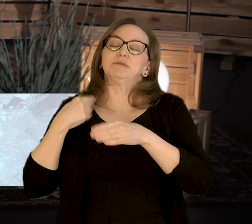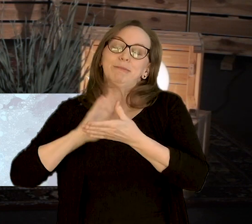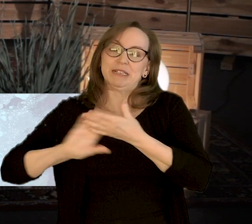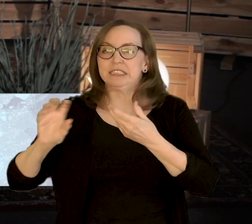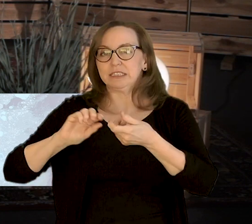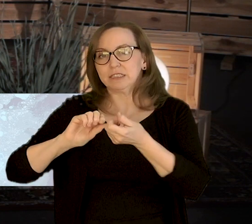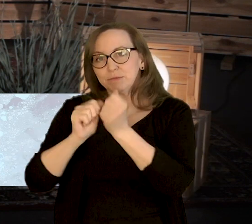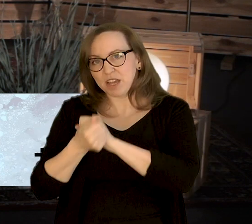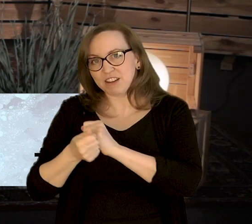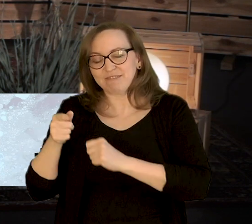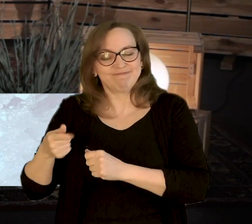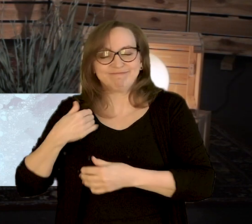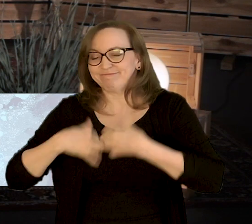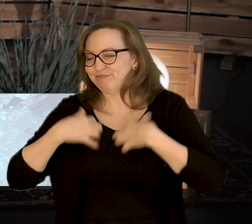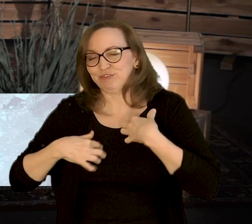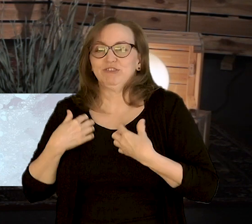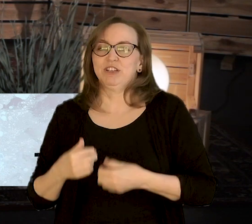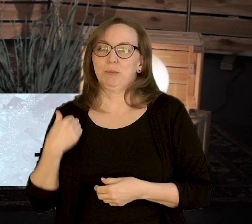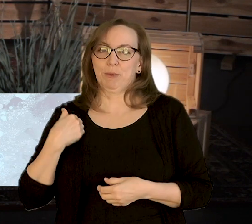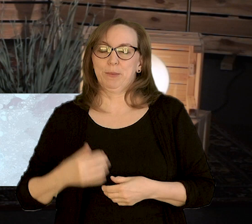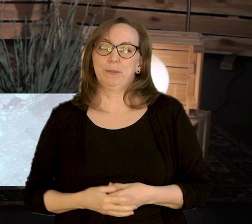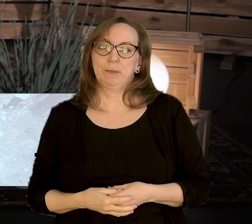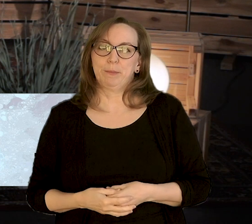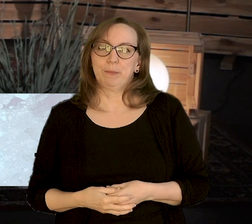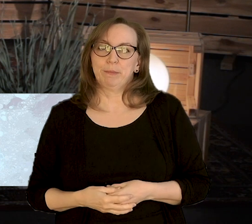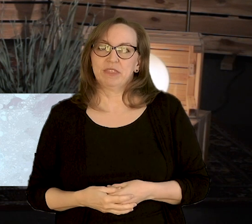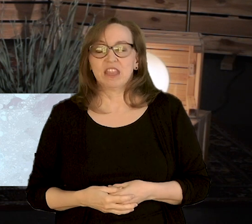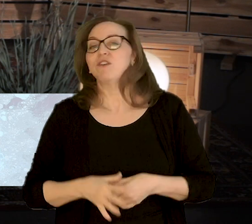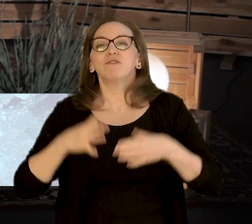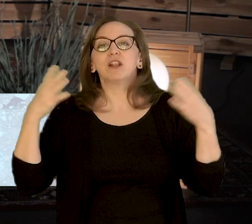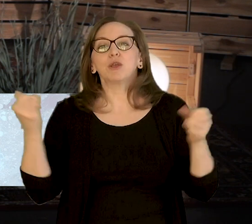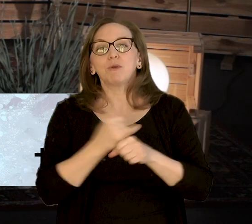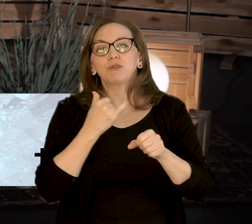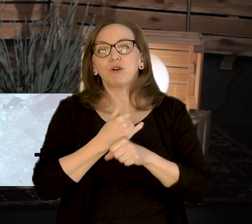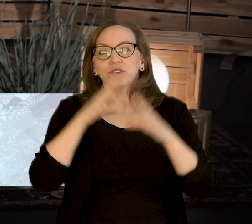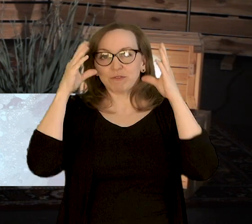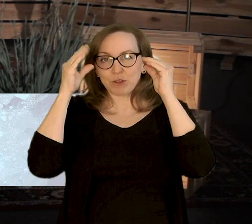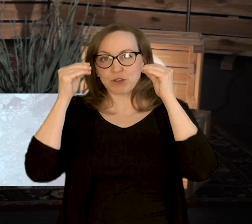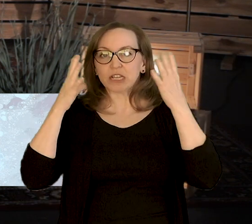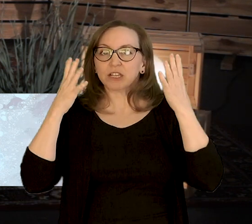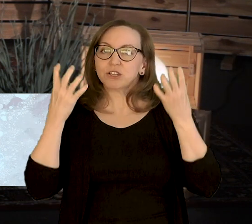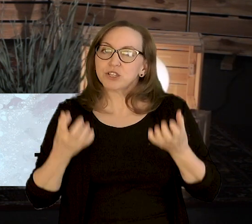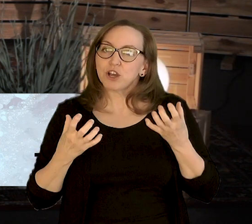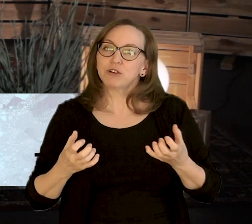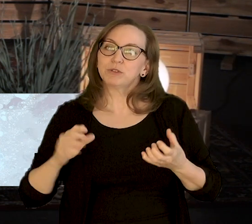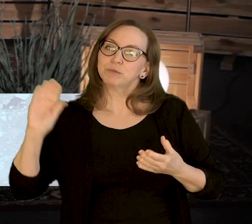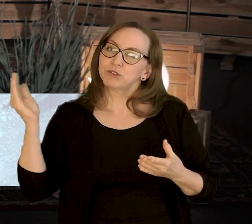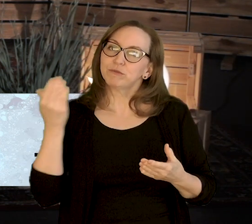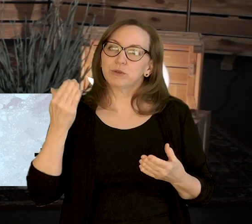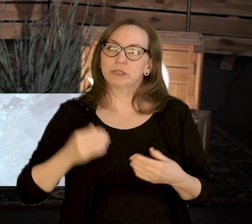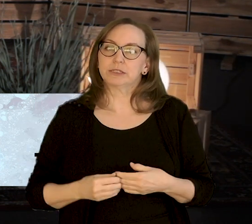ich frustrację. W ten wielkopiątkowy wieczór chciałbym przywołać